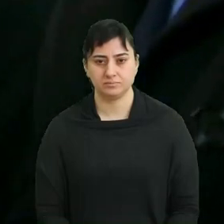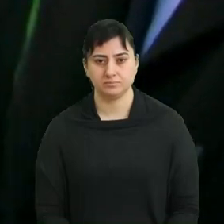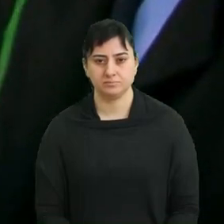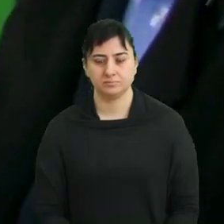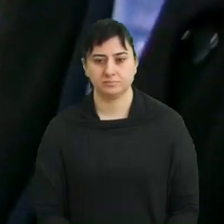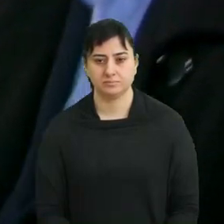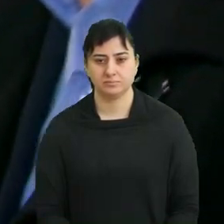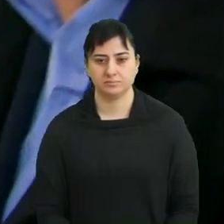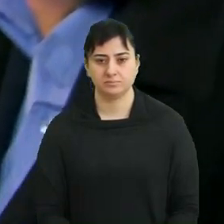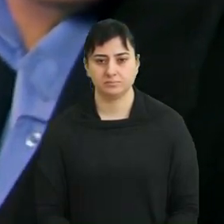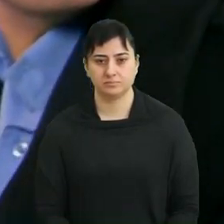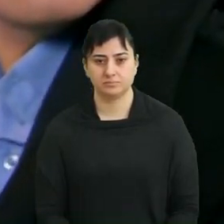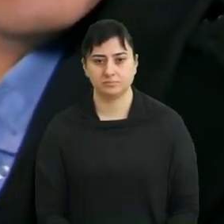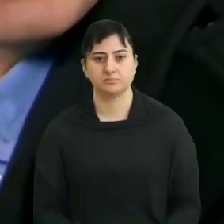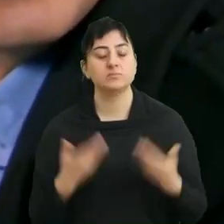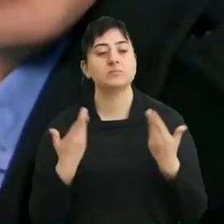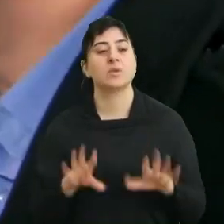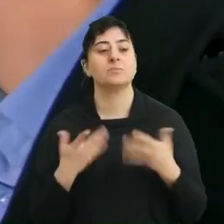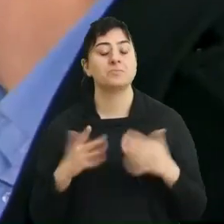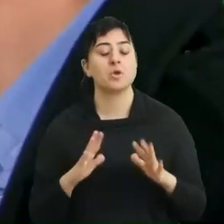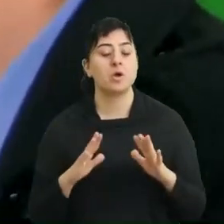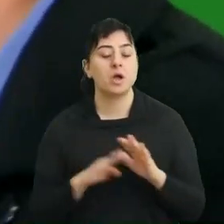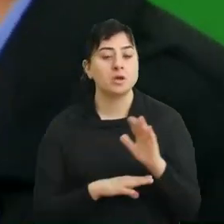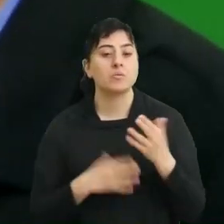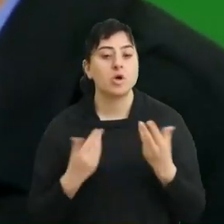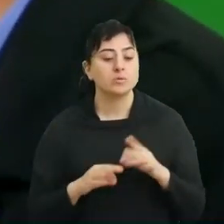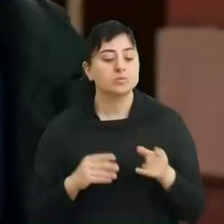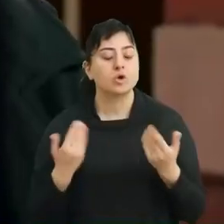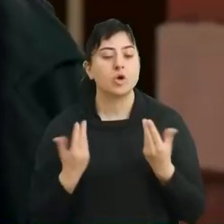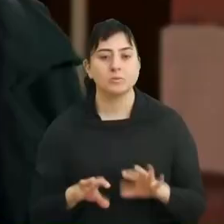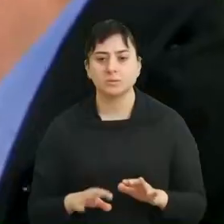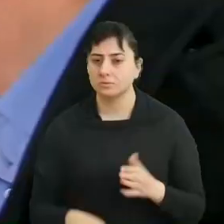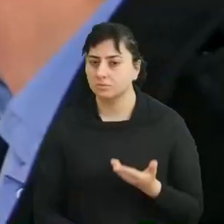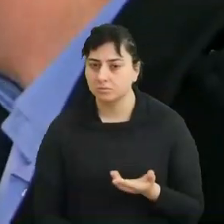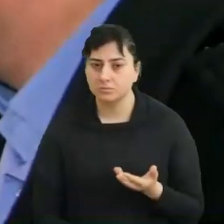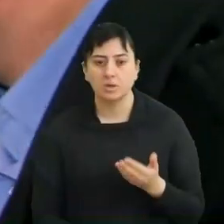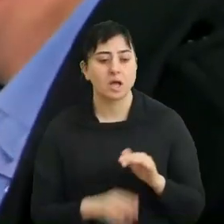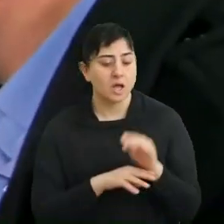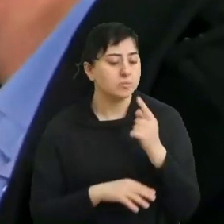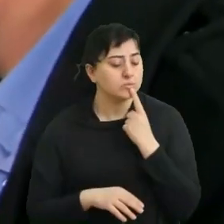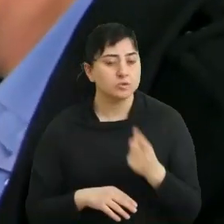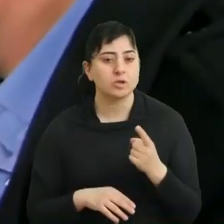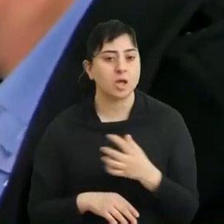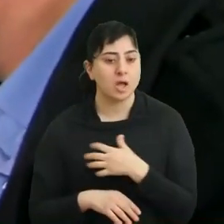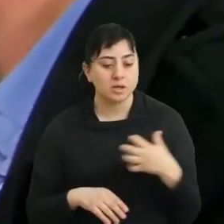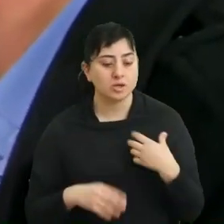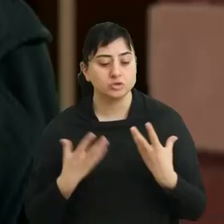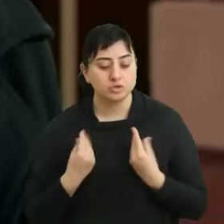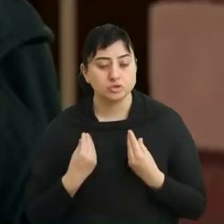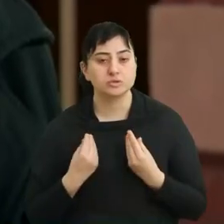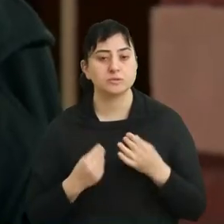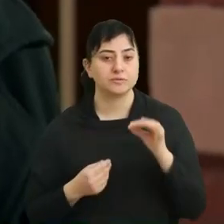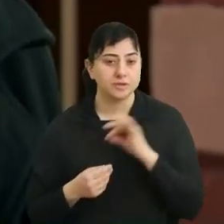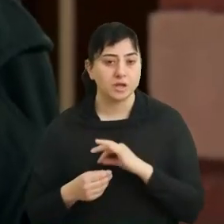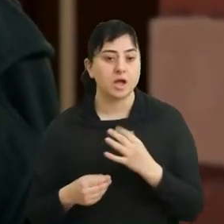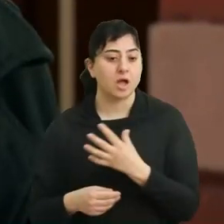Biricik senaryoyu okuyor. Yok, yok hayatım, olmaz. Bu senaryo olmaz. Ne oldu ya? Hayatım diyor ki, anne sütü kadar yararlı,